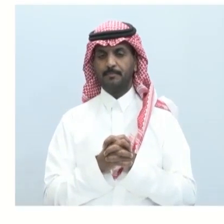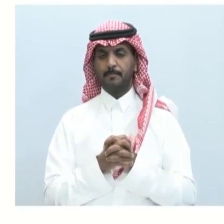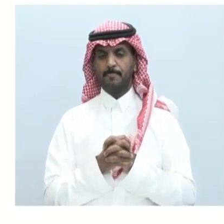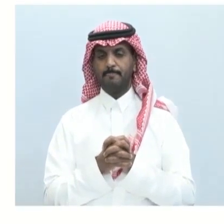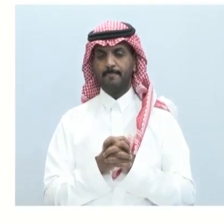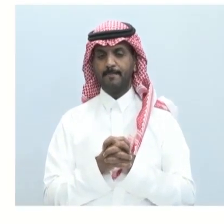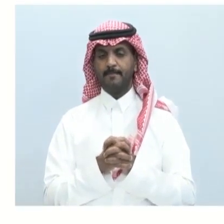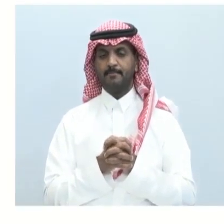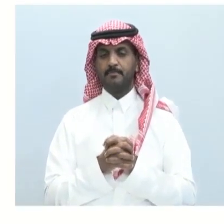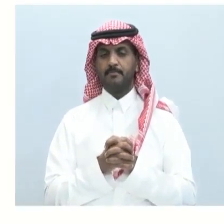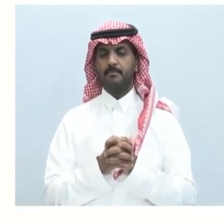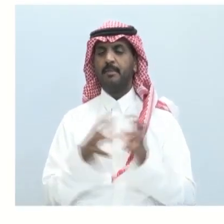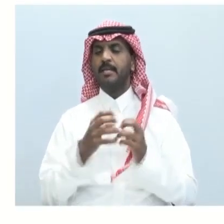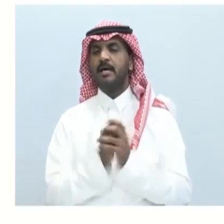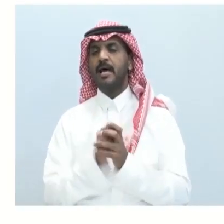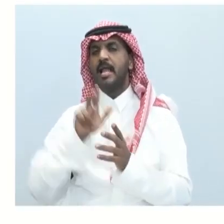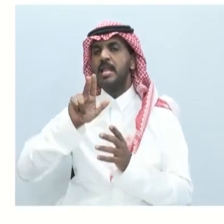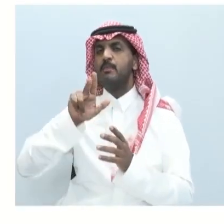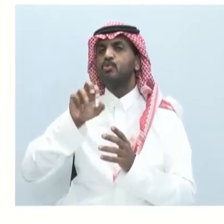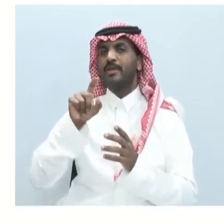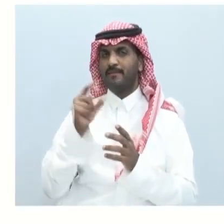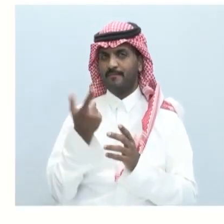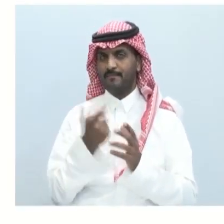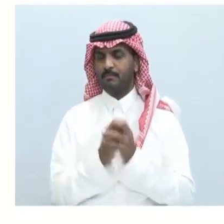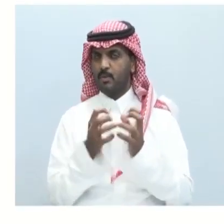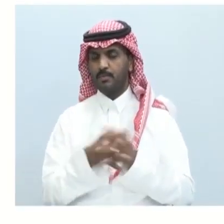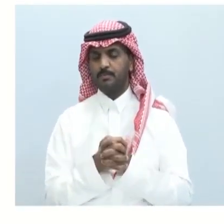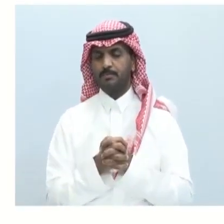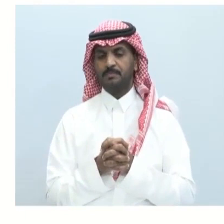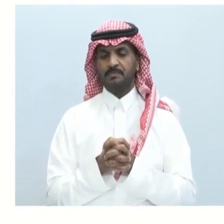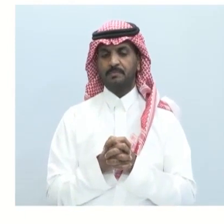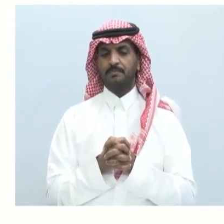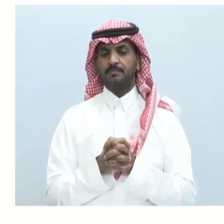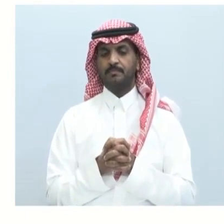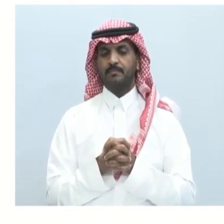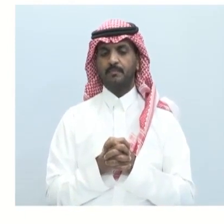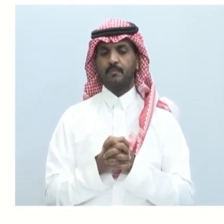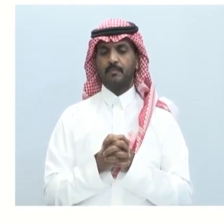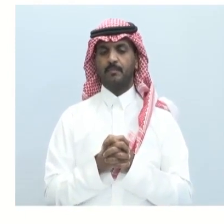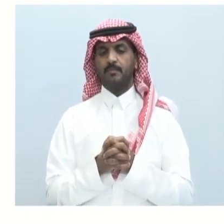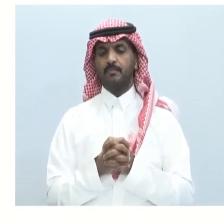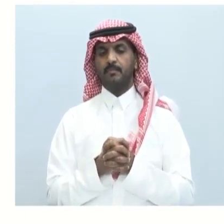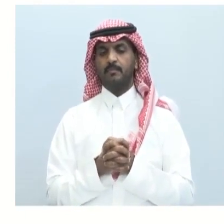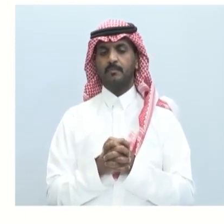ايضا ماذا نعني بالمصنف ما هو المصنف ماذا نقصد بالمصنف